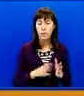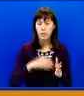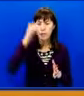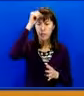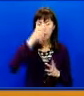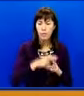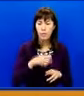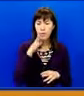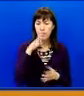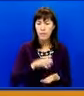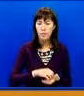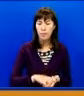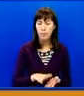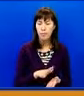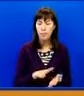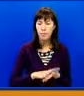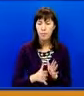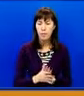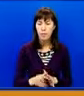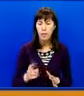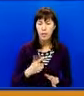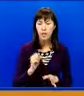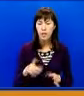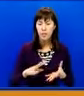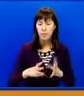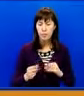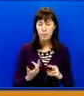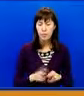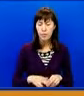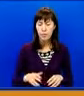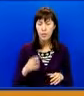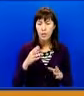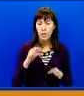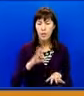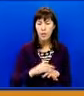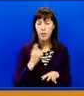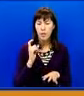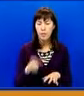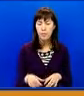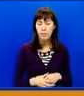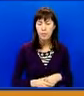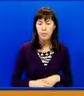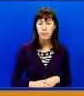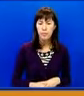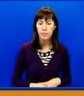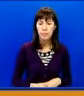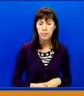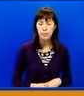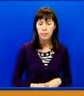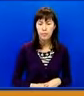месяцев этого года был зарегистрирован случай утечки газа, в результате которого пострадал один человек.